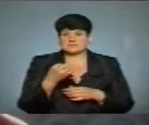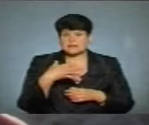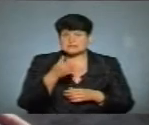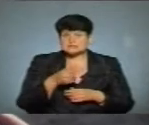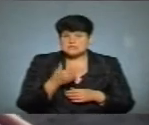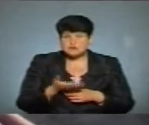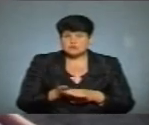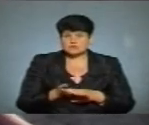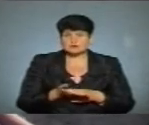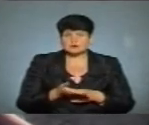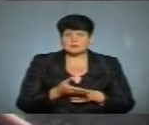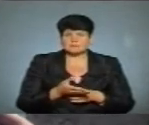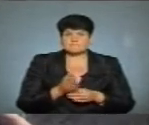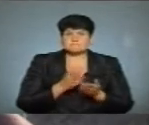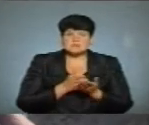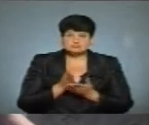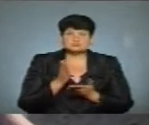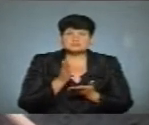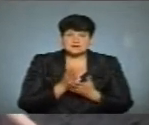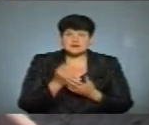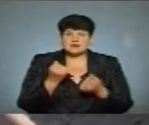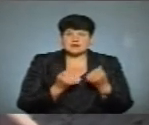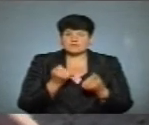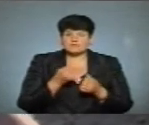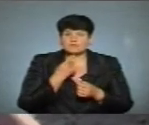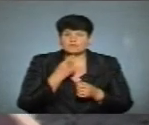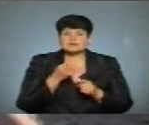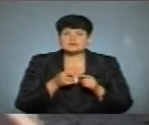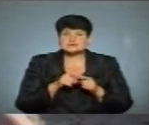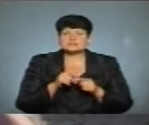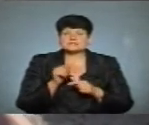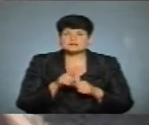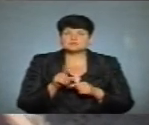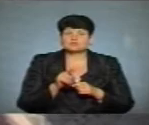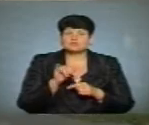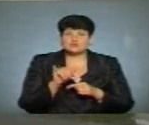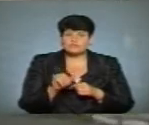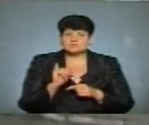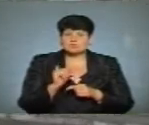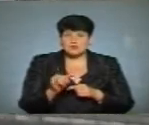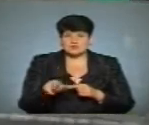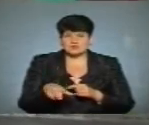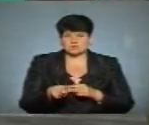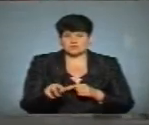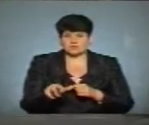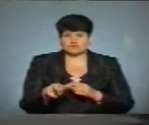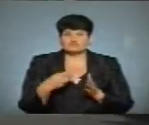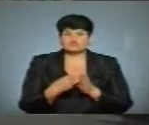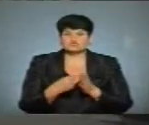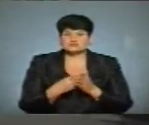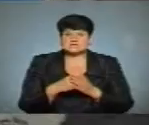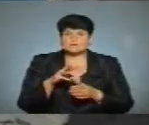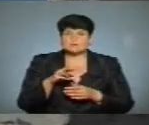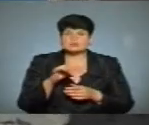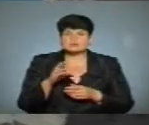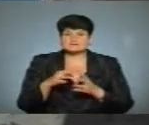Ну, тобто маршрут такий ніби відкритий, але водій постійно мотивується тим, що, ну, у вас погана дорога. У бюджеті Москалівської сільської ради,